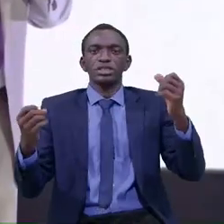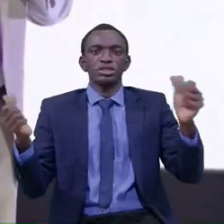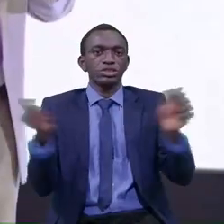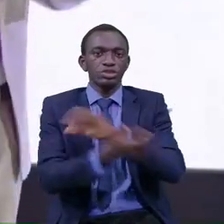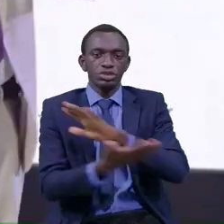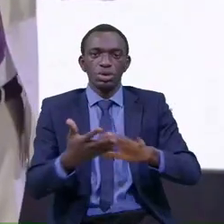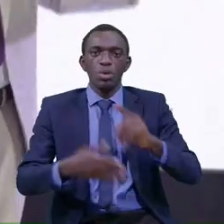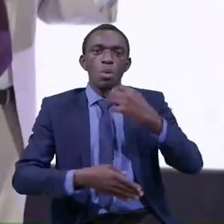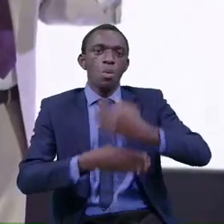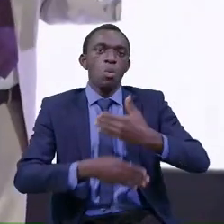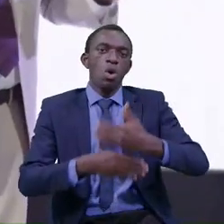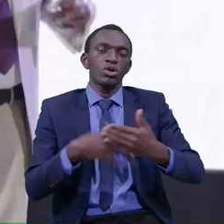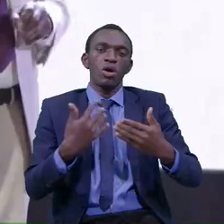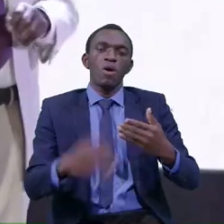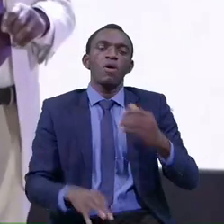Et distribuez.